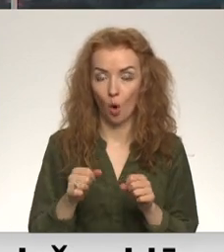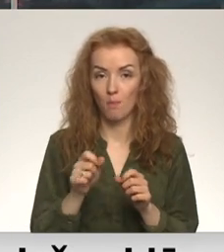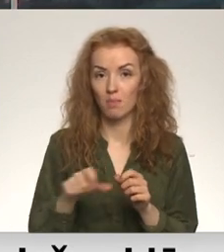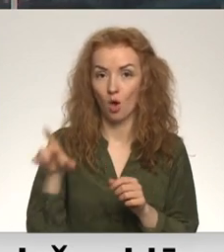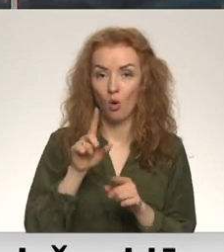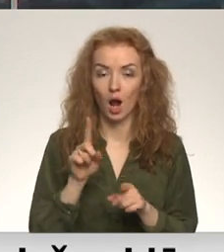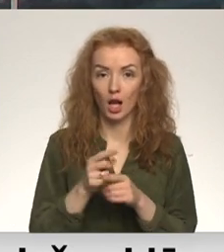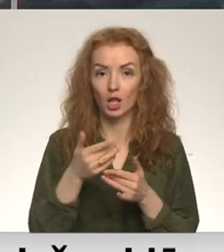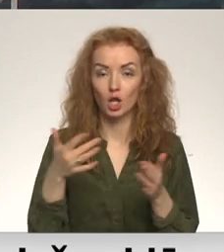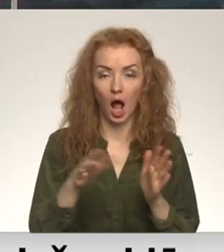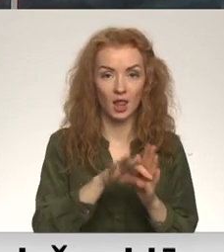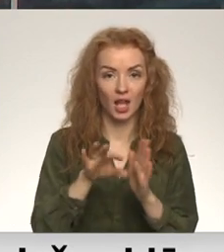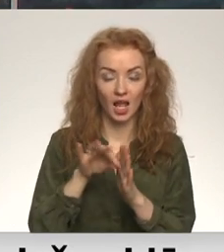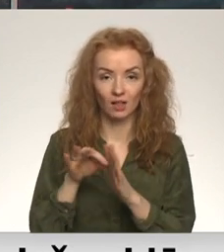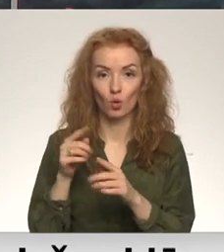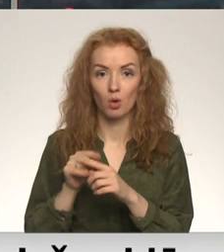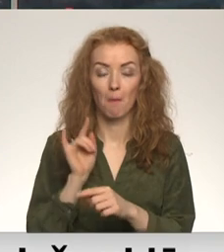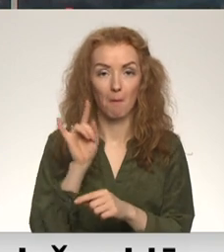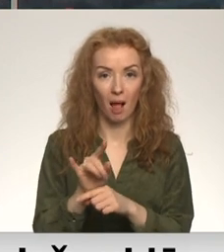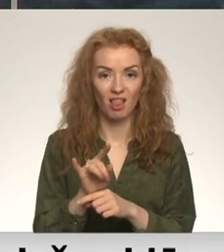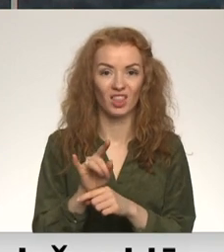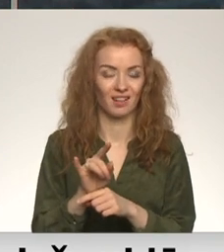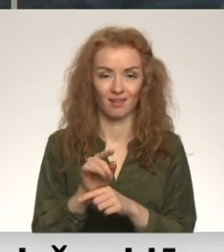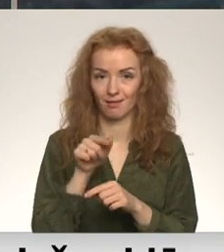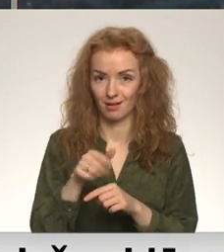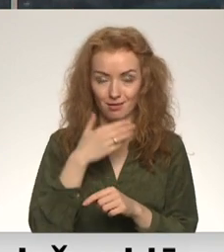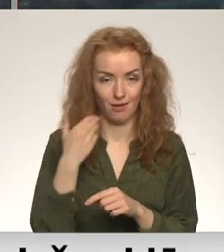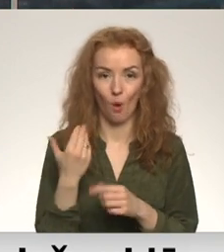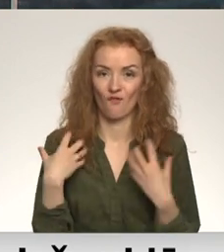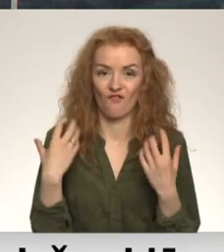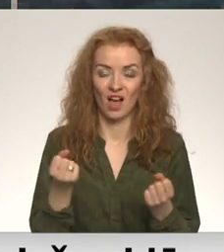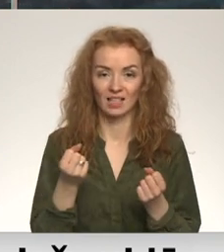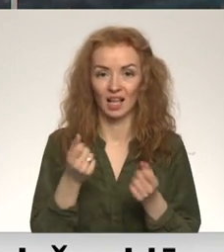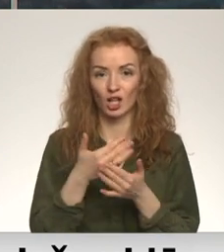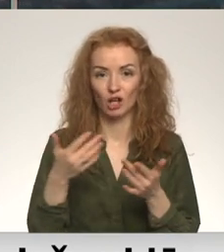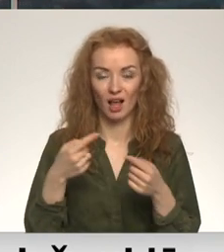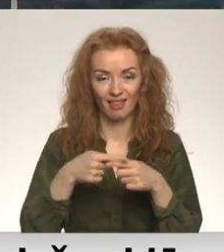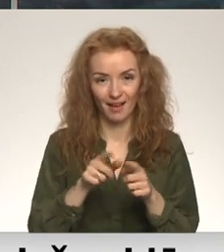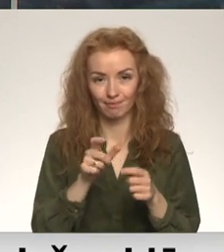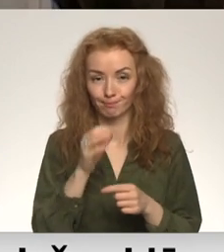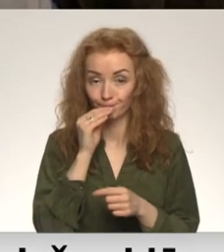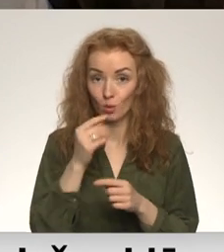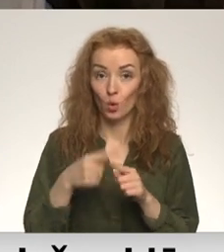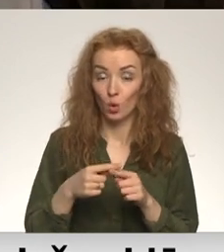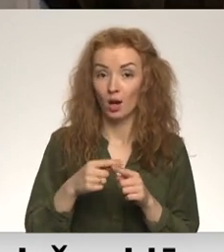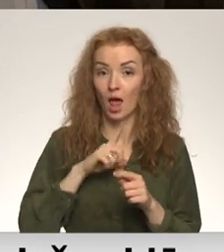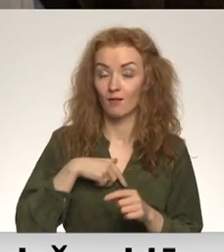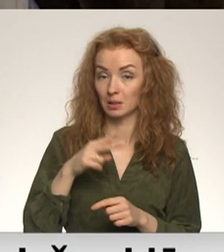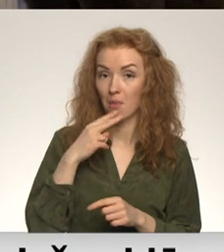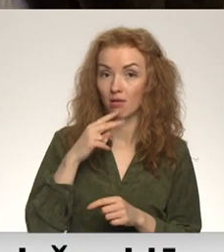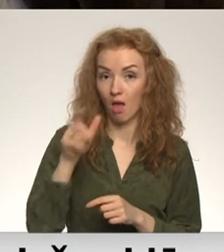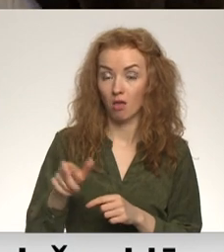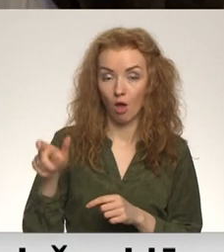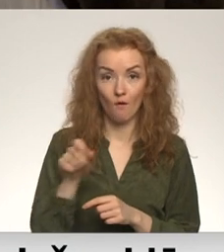pēc alternatīviem un maldīgi par veselīgākiem uzskatītiem nikotīnu saturošiem izstrādājumiem. Latvijā smēķētāji ir vairāk